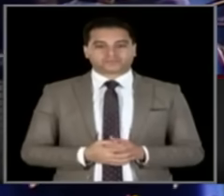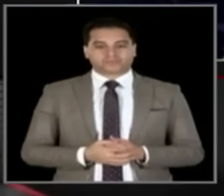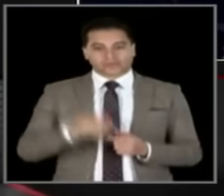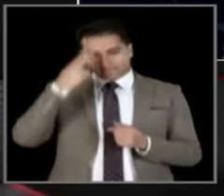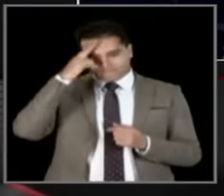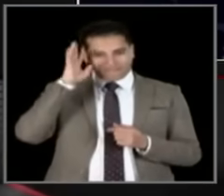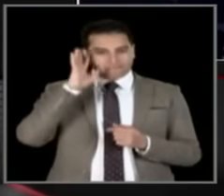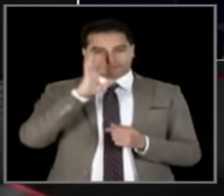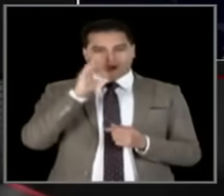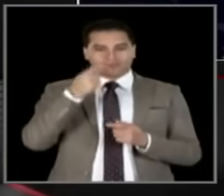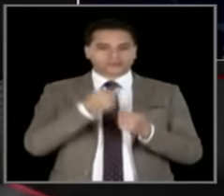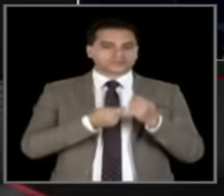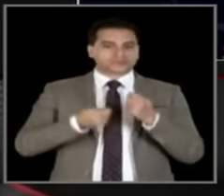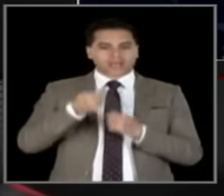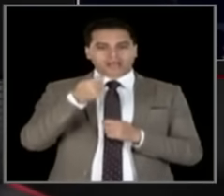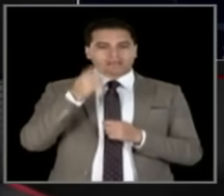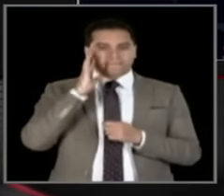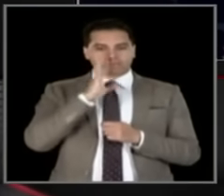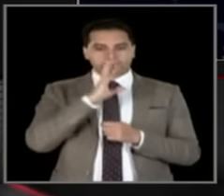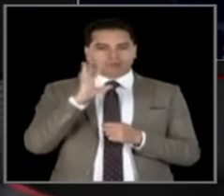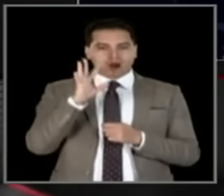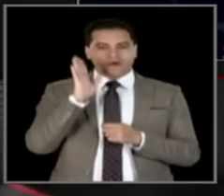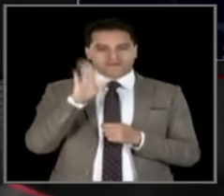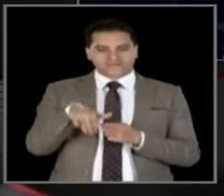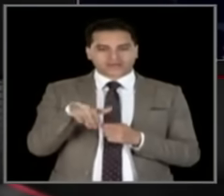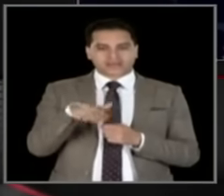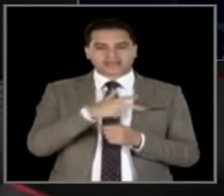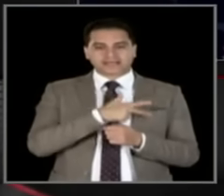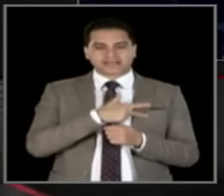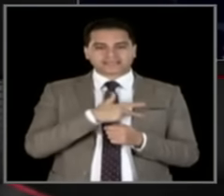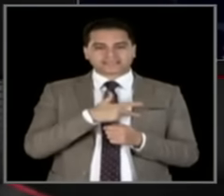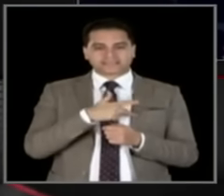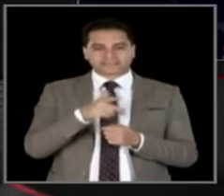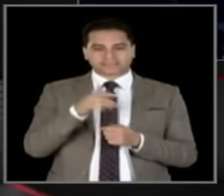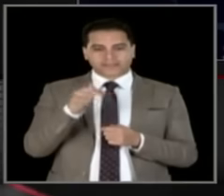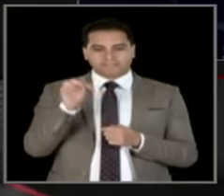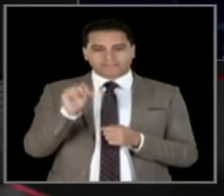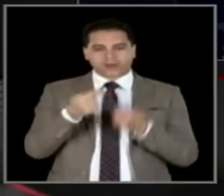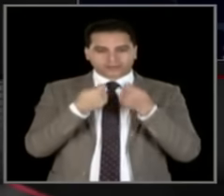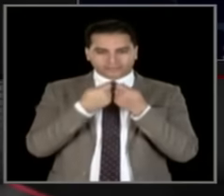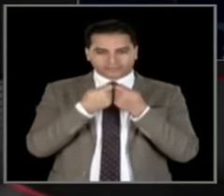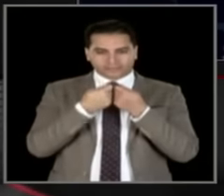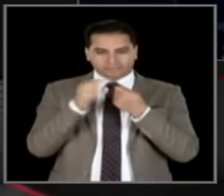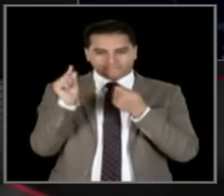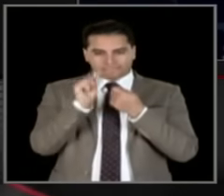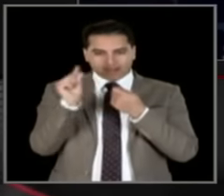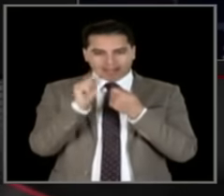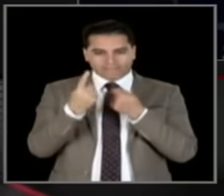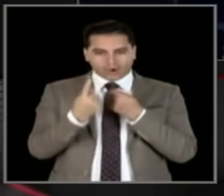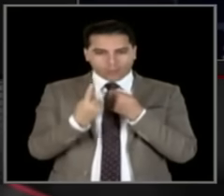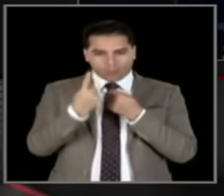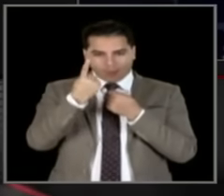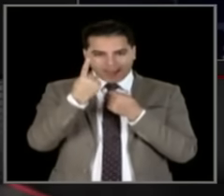ما هو الحد الأقصى المتاح استخدامه من الحروف في المنشور الواحد بتطبيق